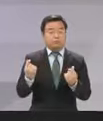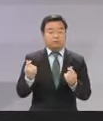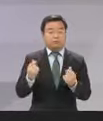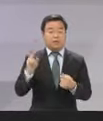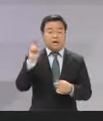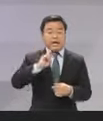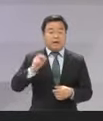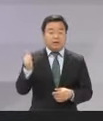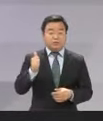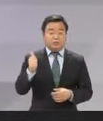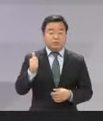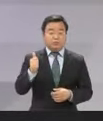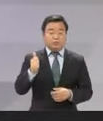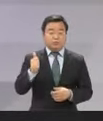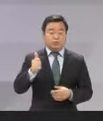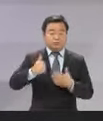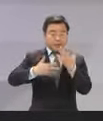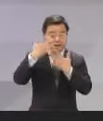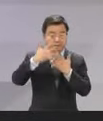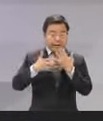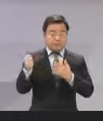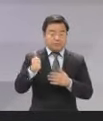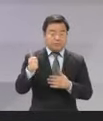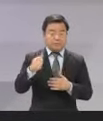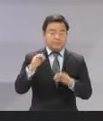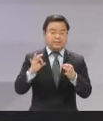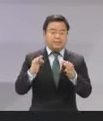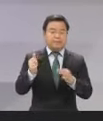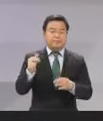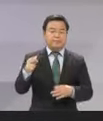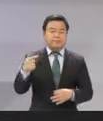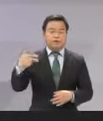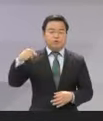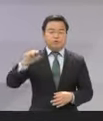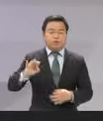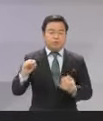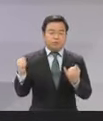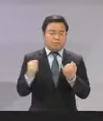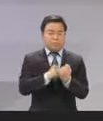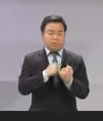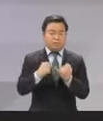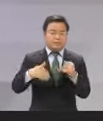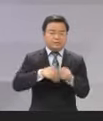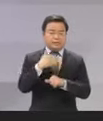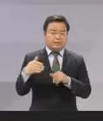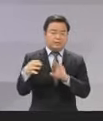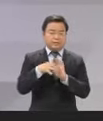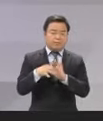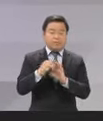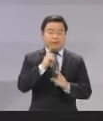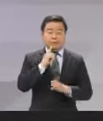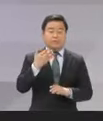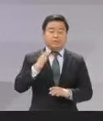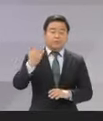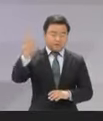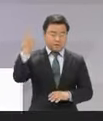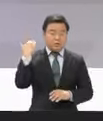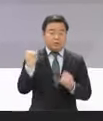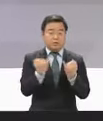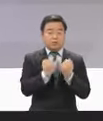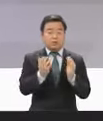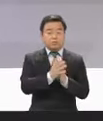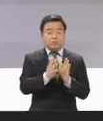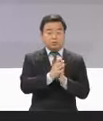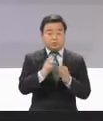배우인 김현중 씨가 폭행 사건에 휘말렸었는데 그때 당시 전 여자친구에게 보냈던 문자 내용이 공개가 됐어요.